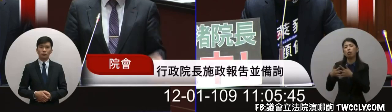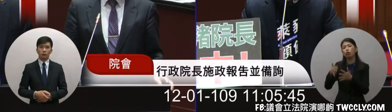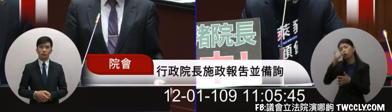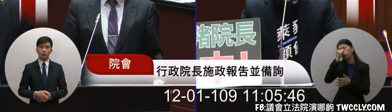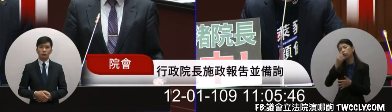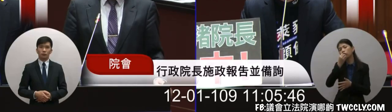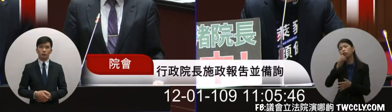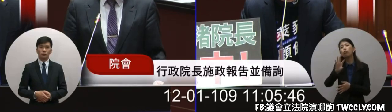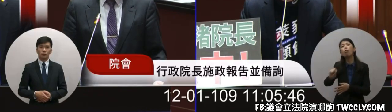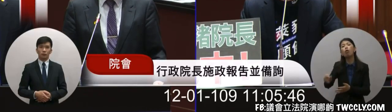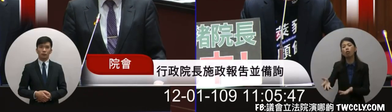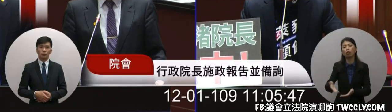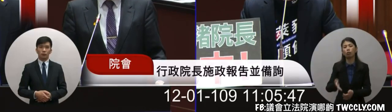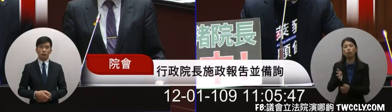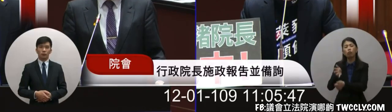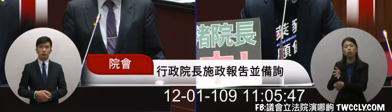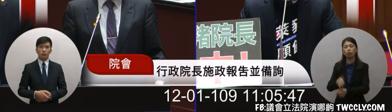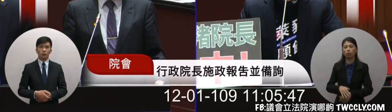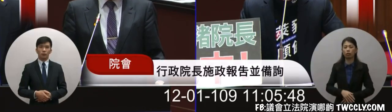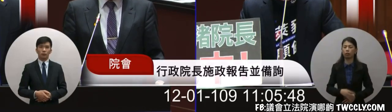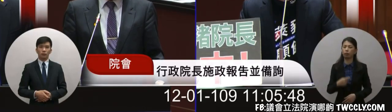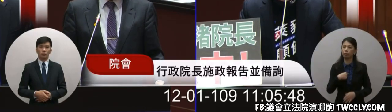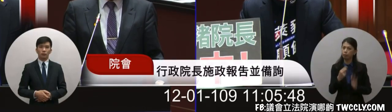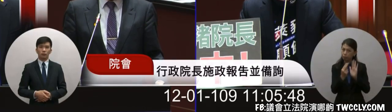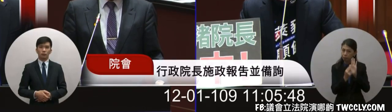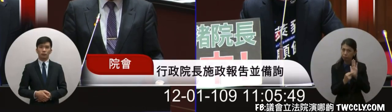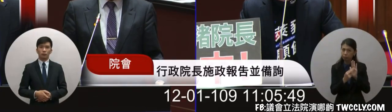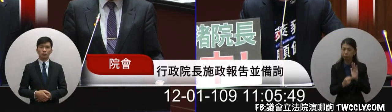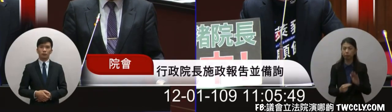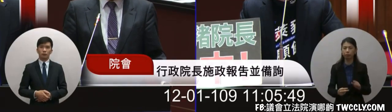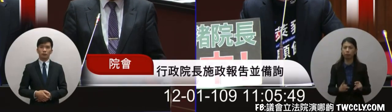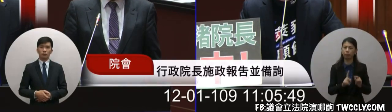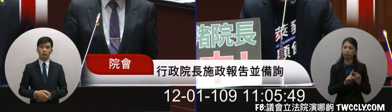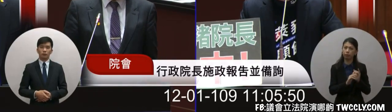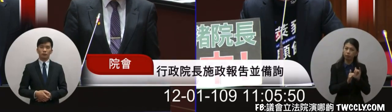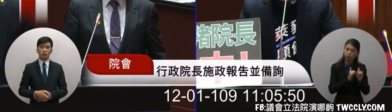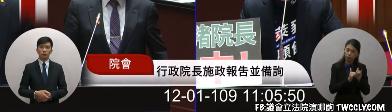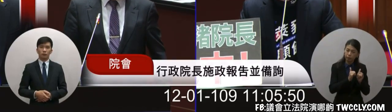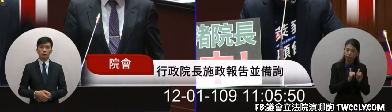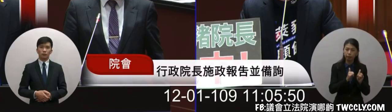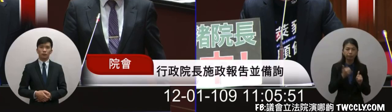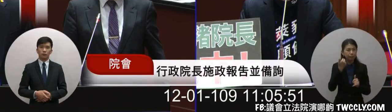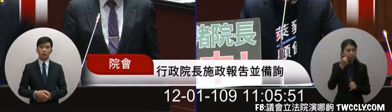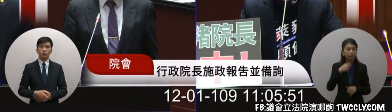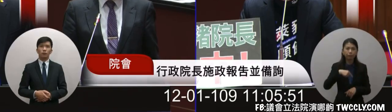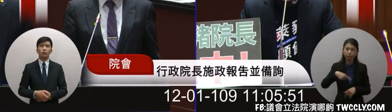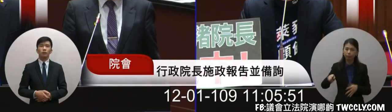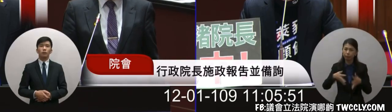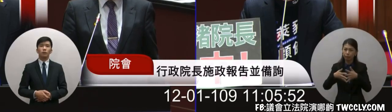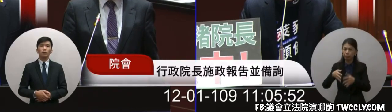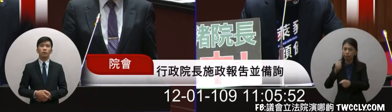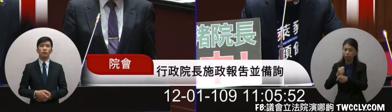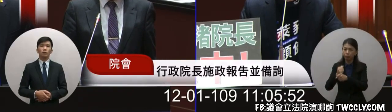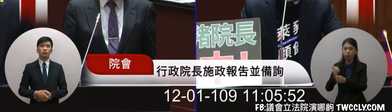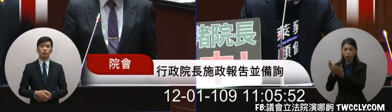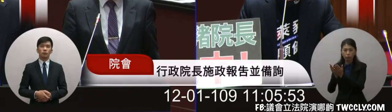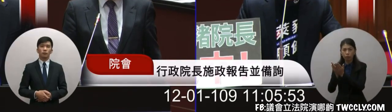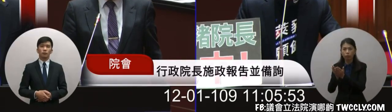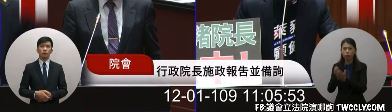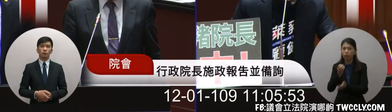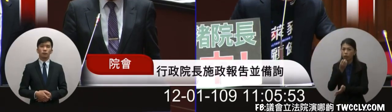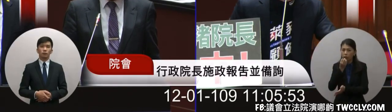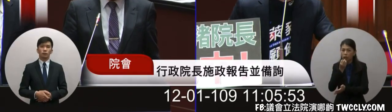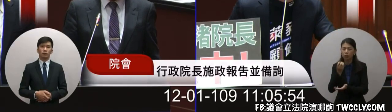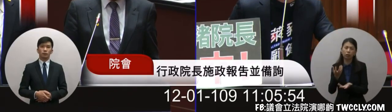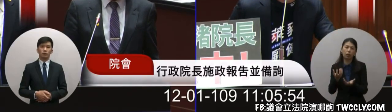吗？但是我们要讲，任何国人或是任何人到美国工作或留学，他吃到美国猪或美国牛是不